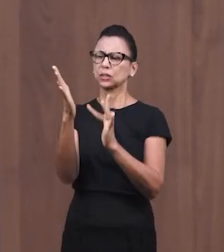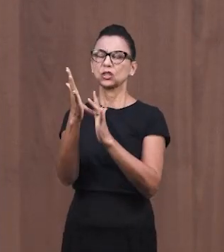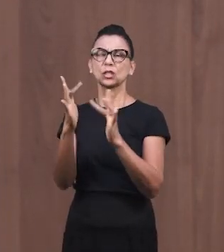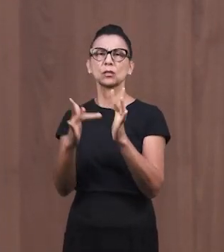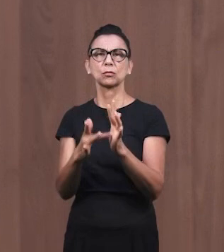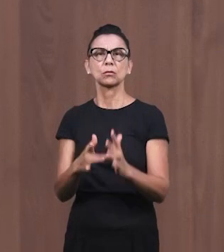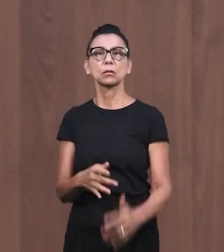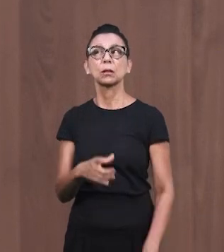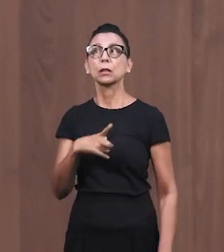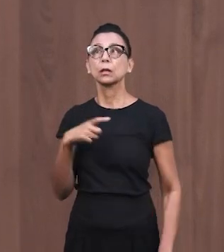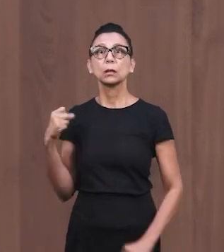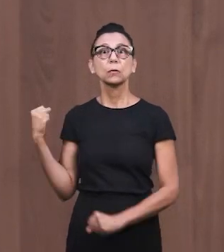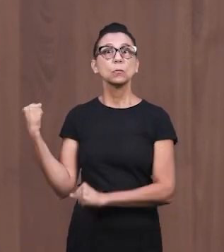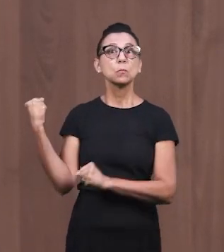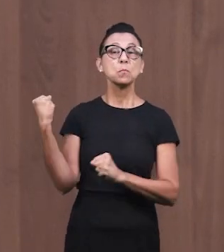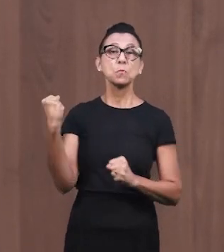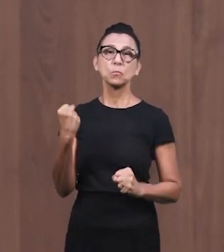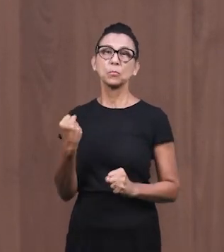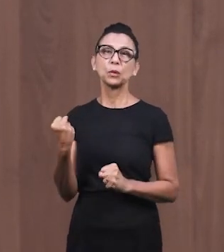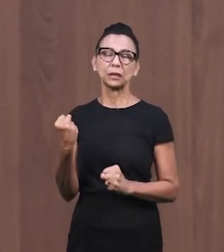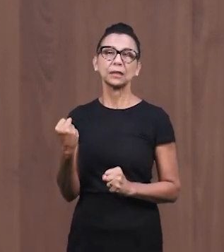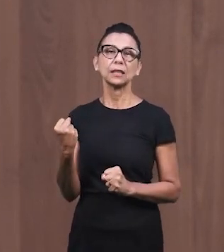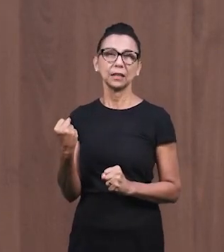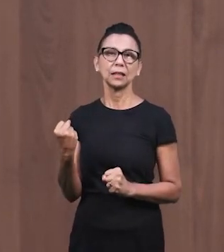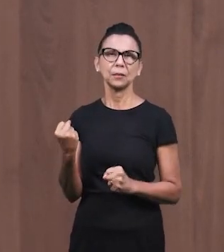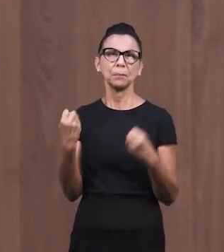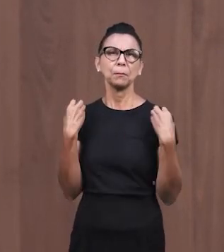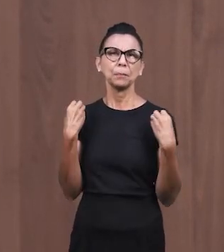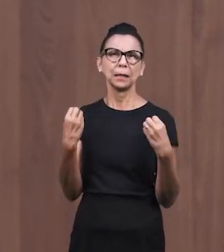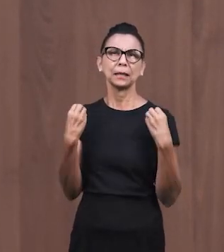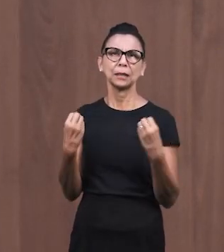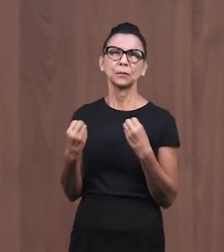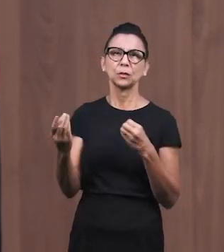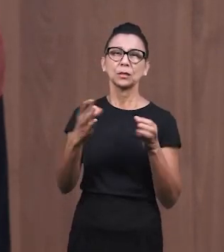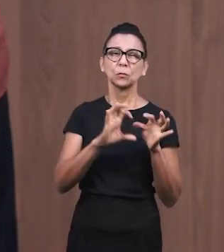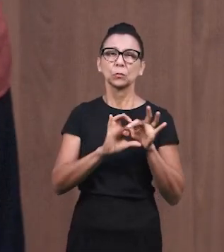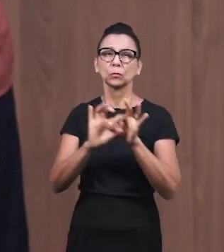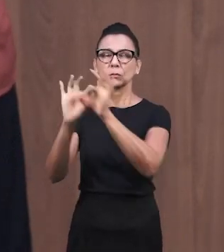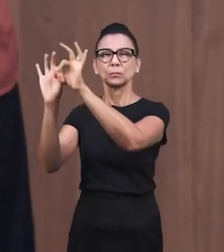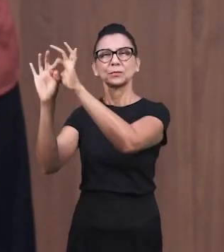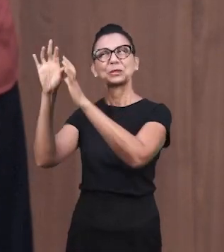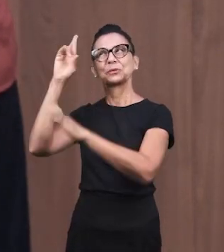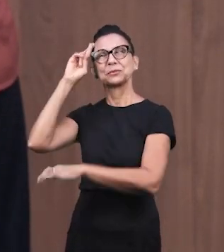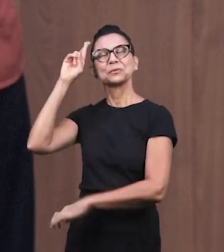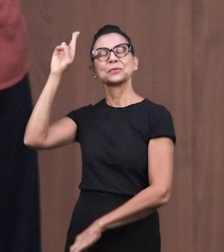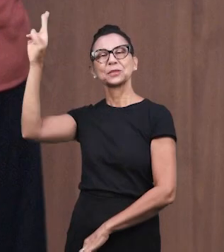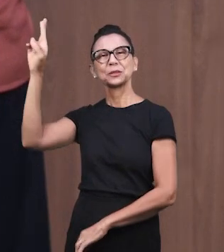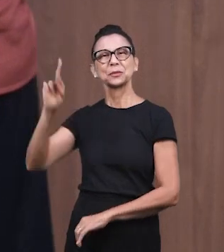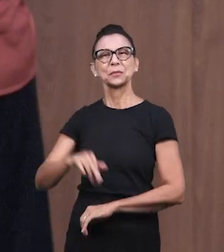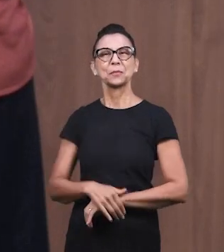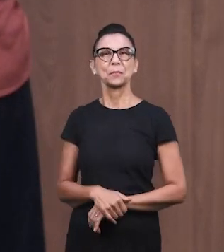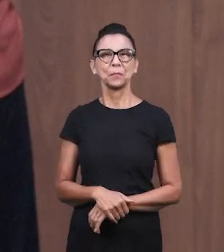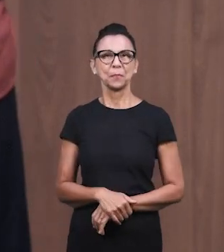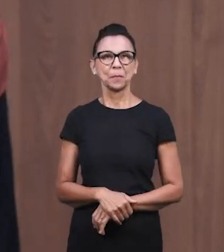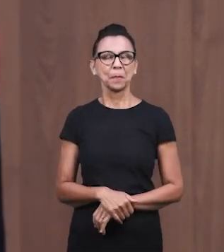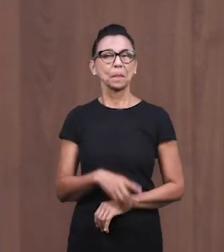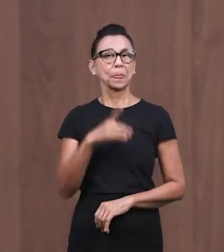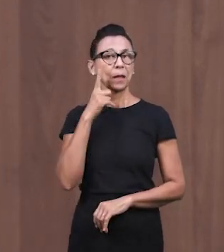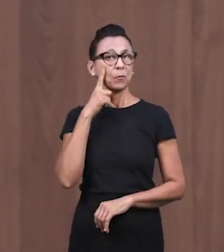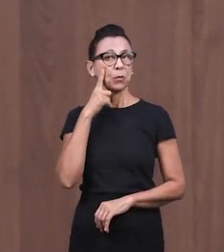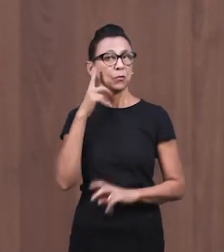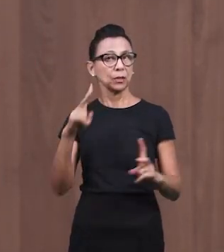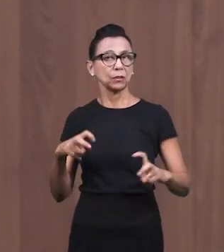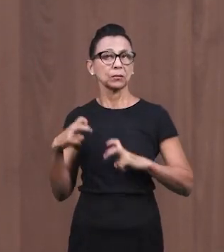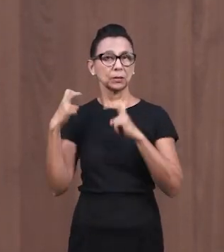Jésus. Le sang de Jésus a le pouvoir pour nous approcher, pour nous faire approcher